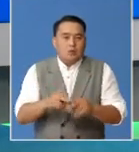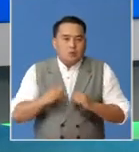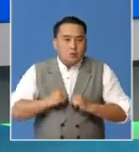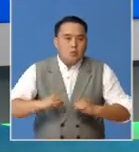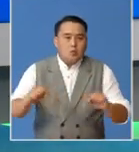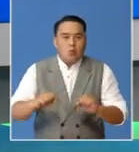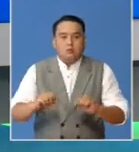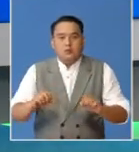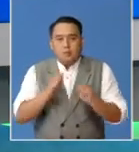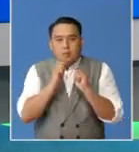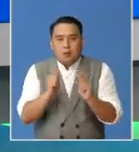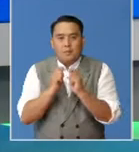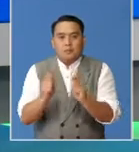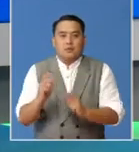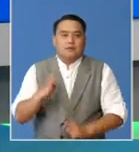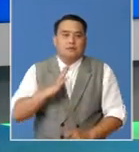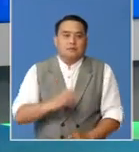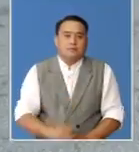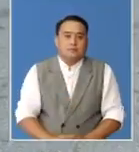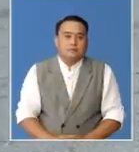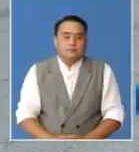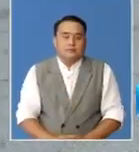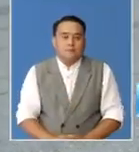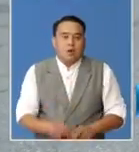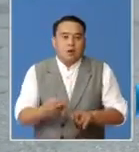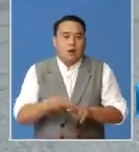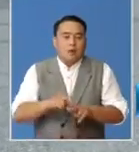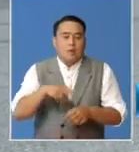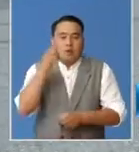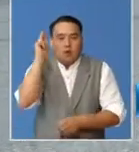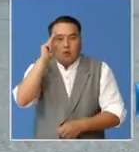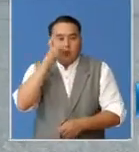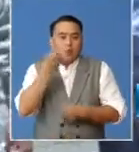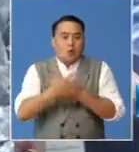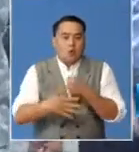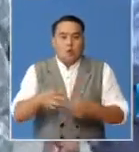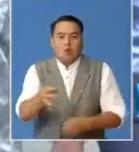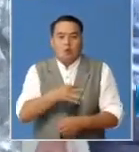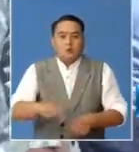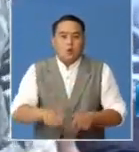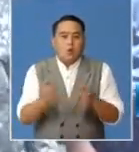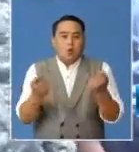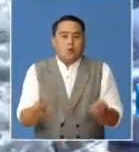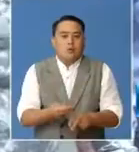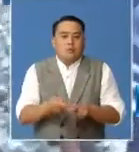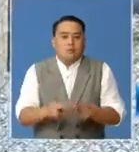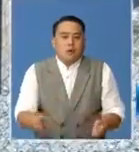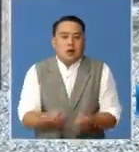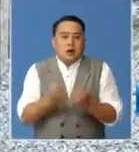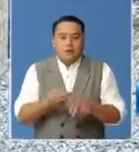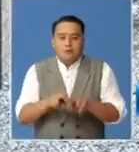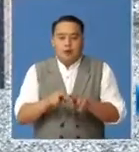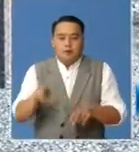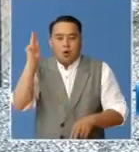көрсеткен жауынгерлерді марапаттады. Бұл оқыту орталығы облыс әкімінің қолдауымен құрылған. Мұнда полиция